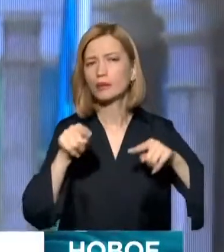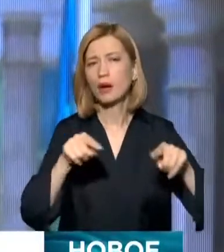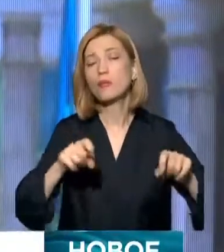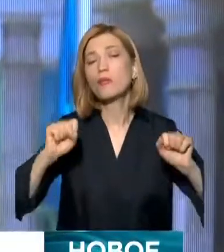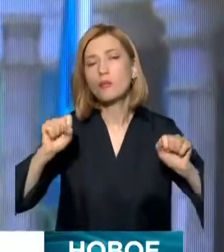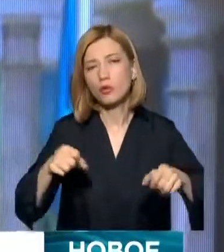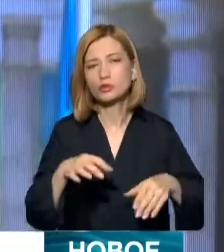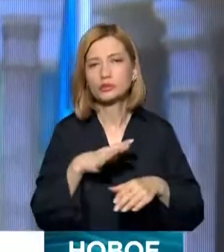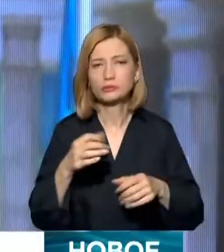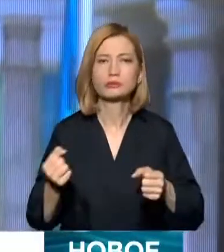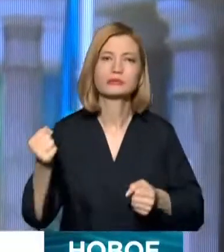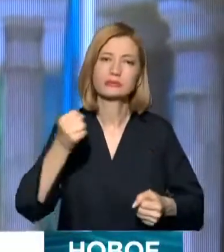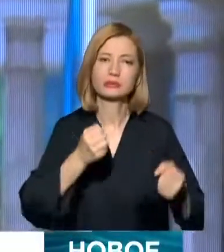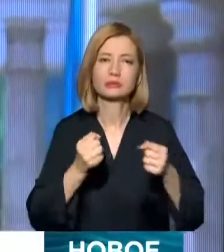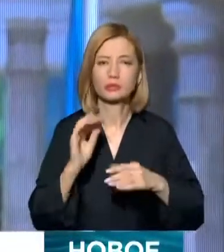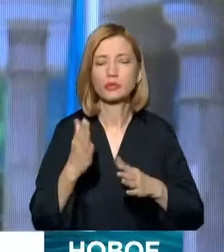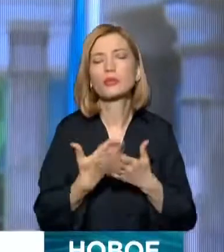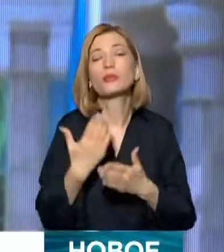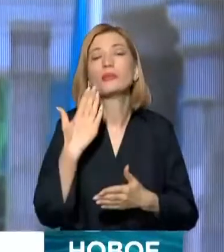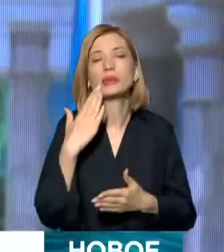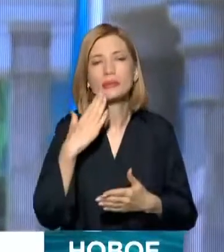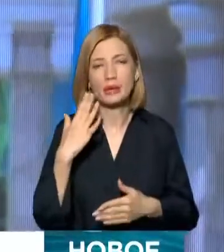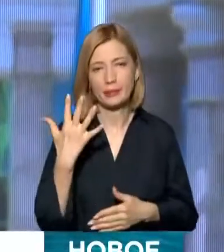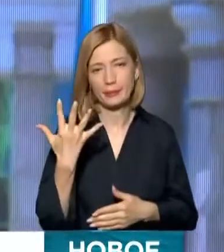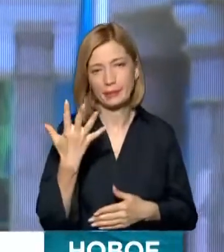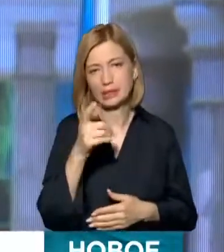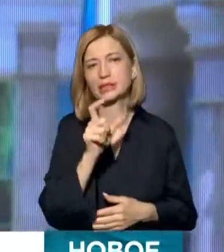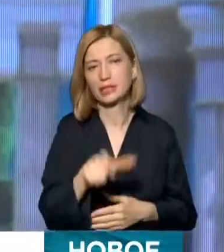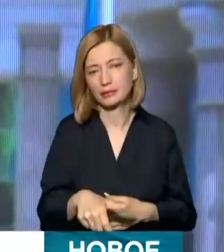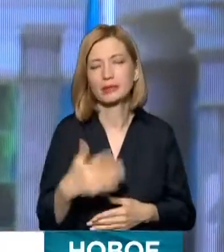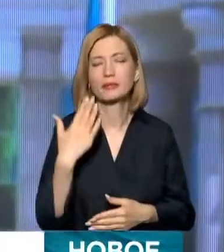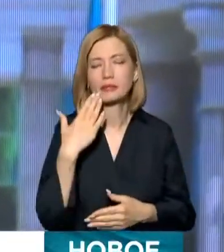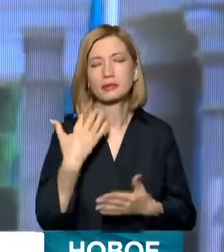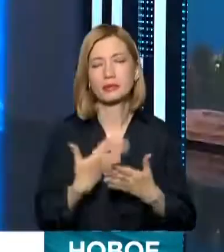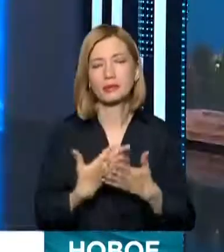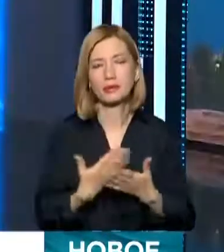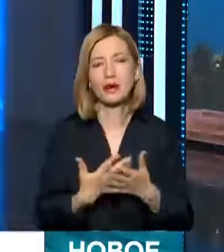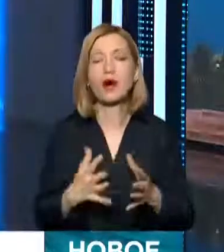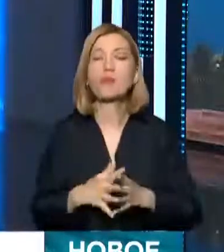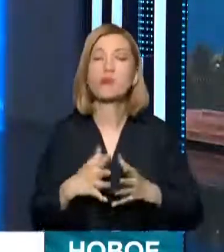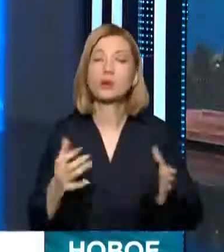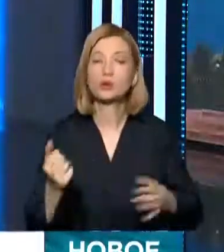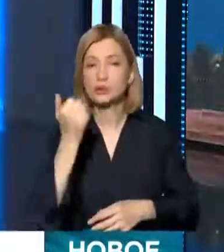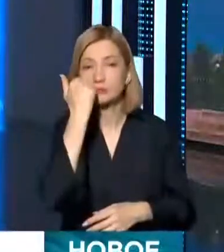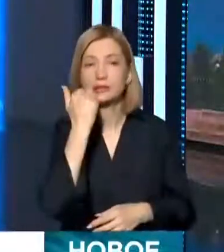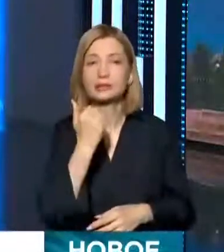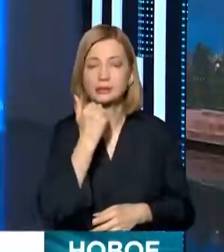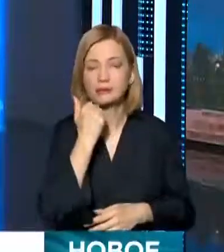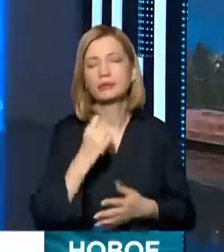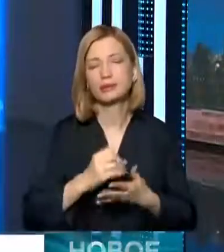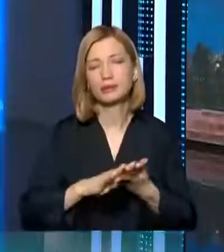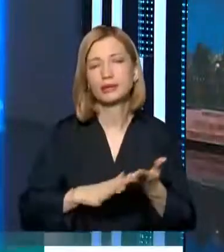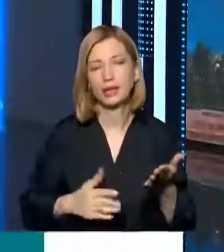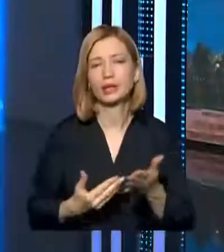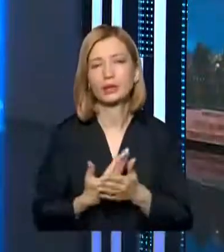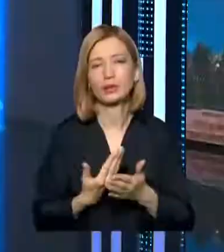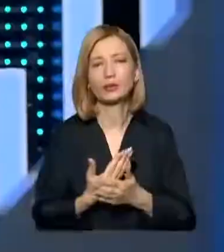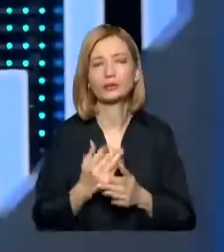них тоже может быть кандидат. Ну, хорошо, минимум 5 кандидатов. Предполагаю. Спасибо вам большое за ответы, а мы продолжим. Спасибо